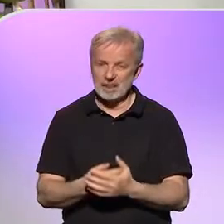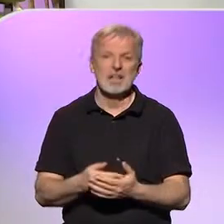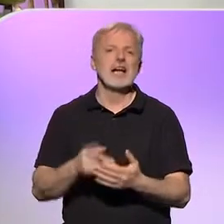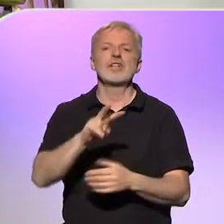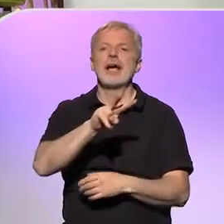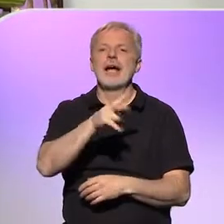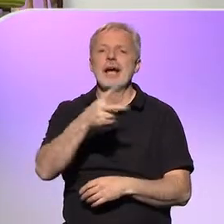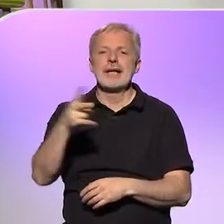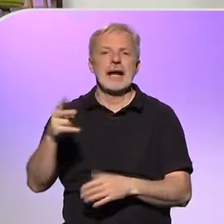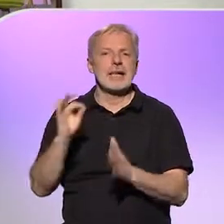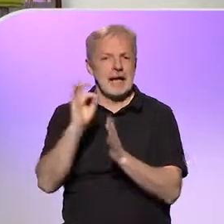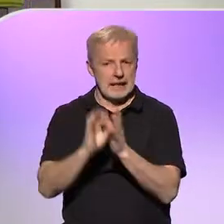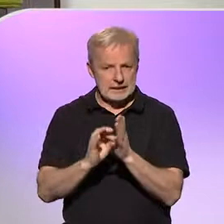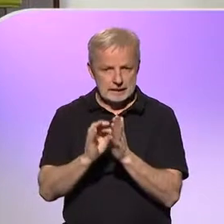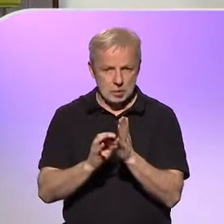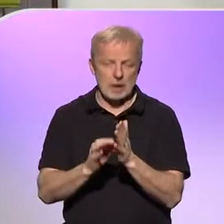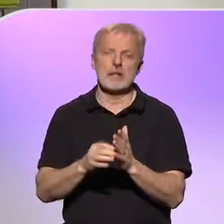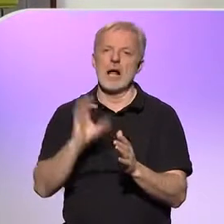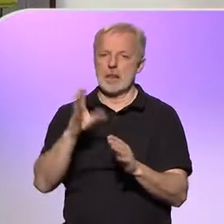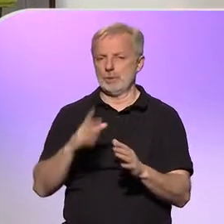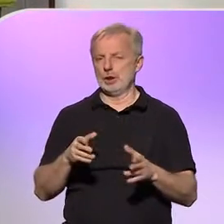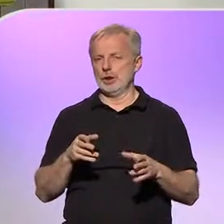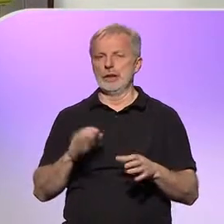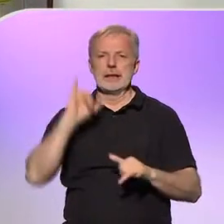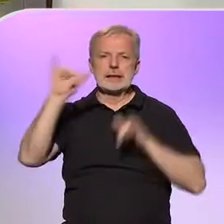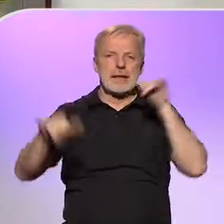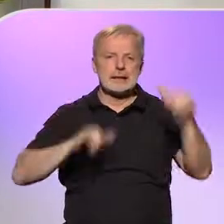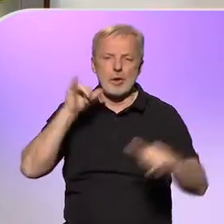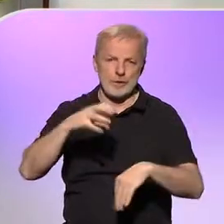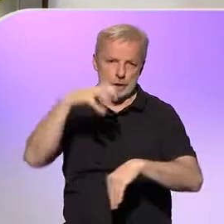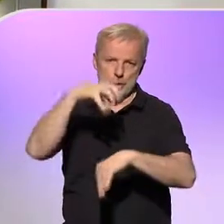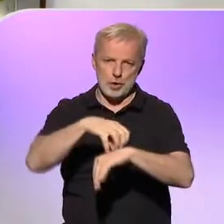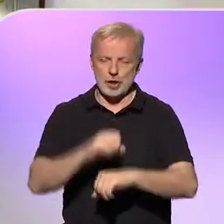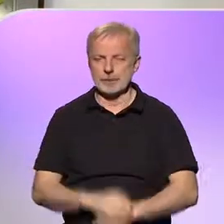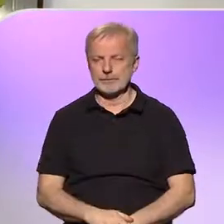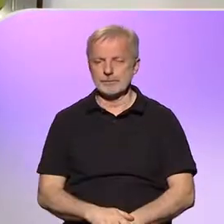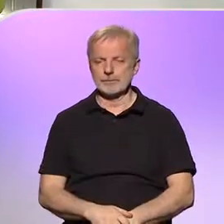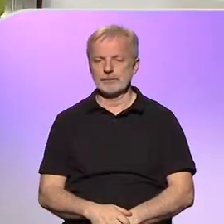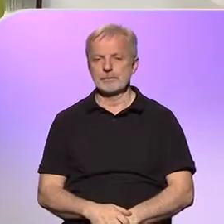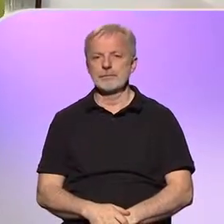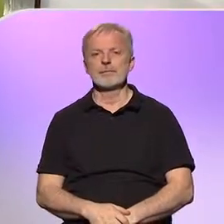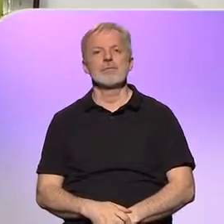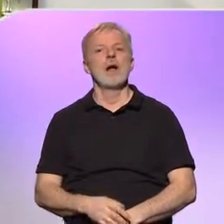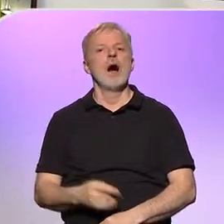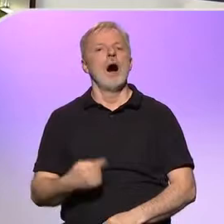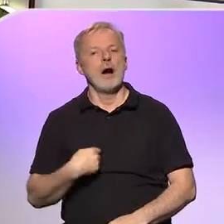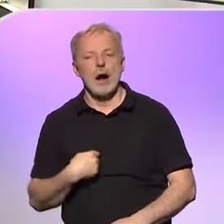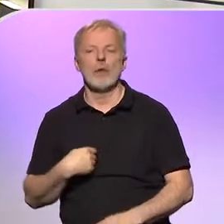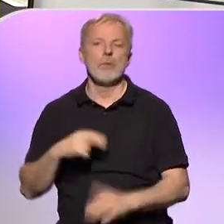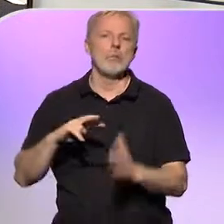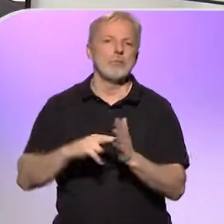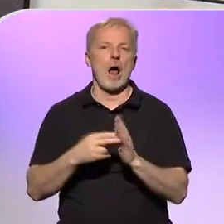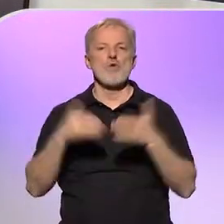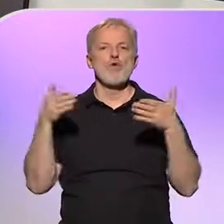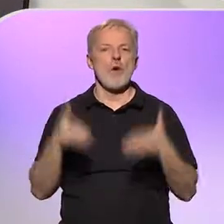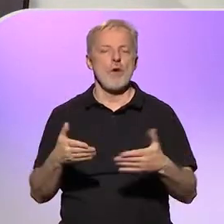kdy musíte mít cestovní pojištění, a nekryje to ta kartička. A když vyrážíme na dovolenou někde po Čechách,